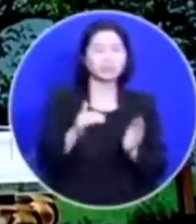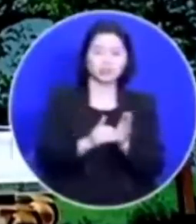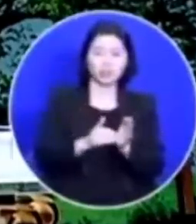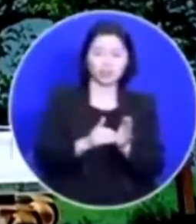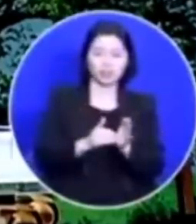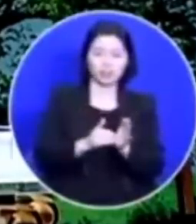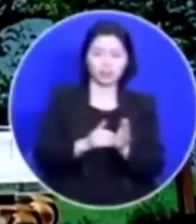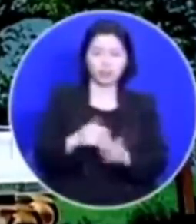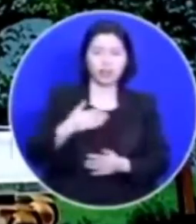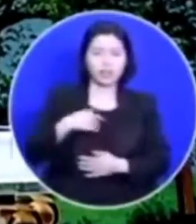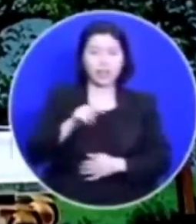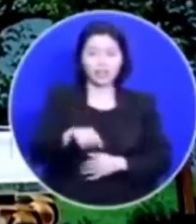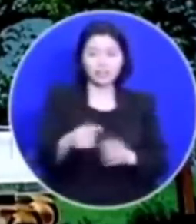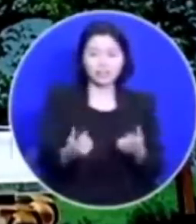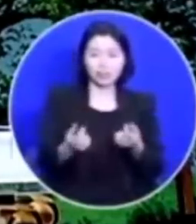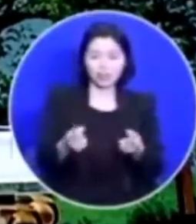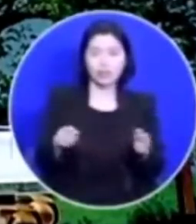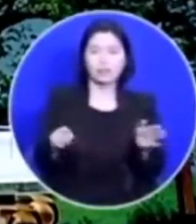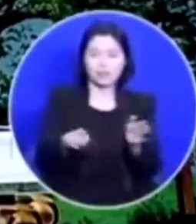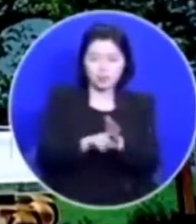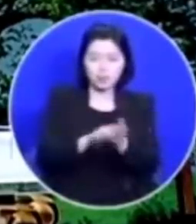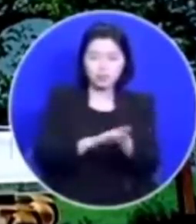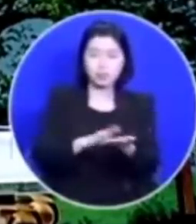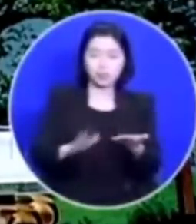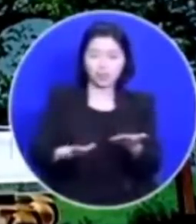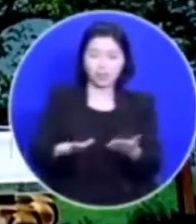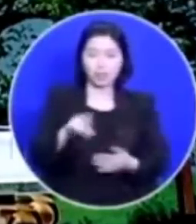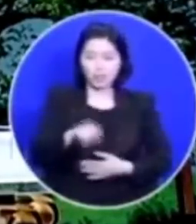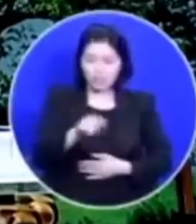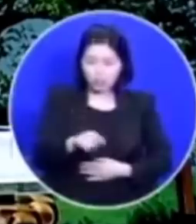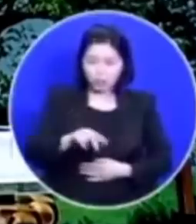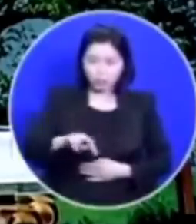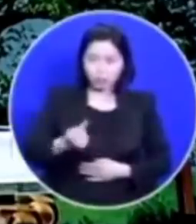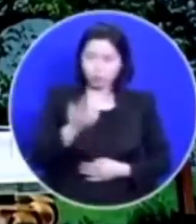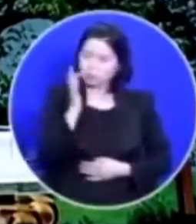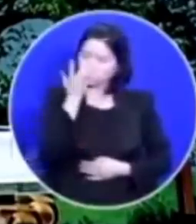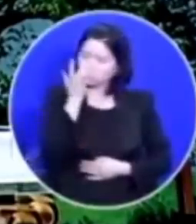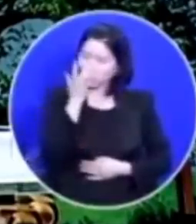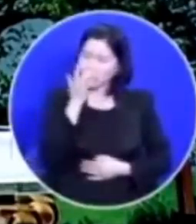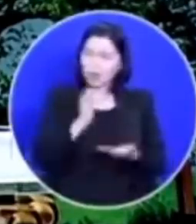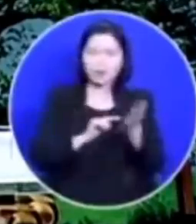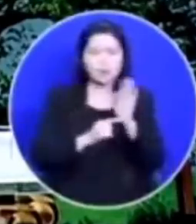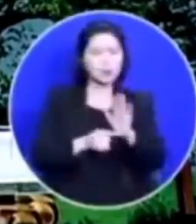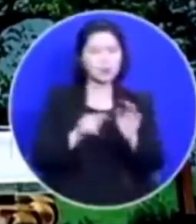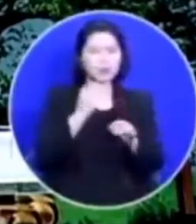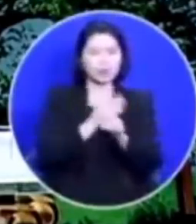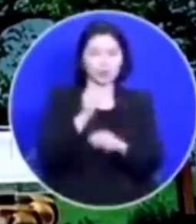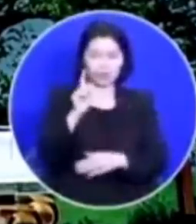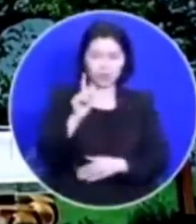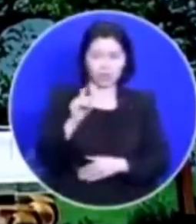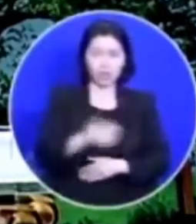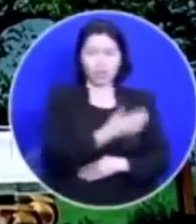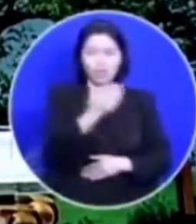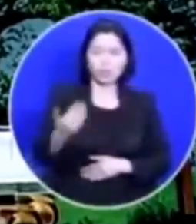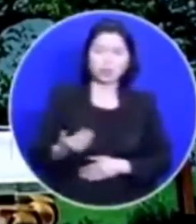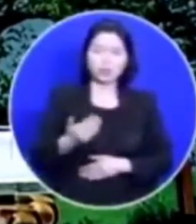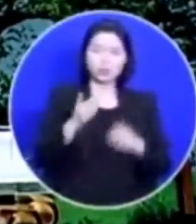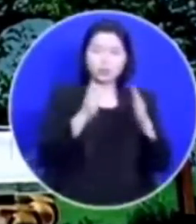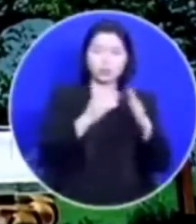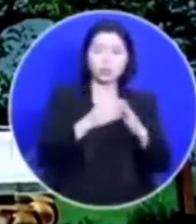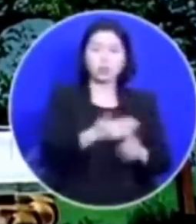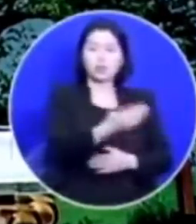나는 그렇게 믿습니다 여러분이 것도 애매한 표현 중에 하나 입니다 여러분 집에 여러분의 자녀들이